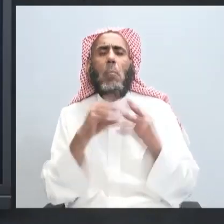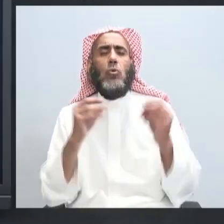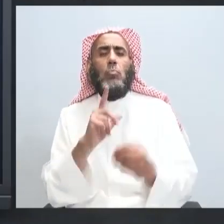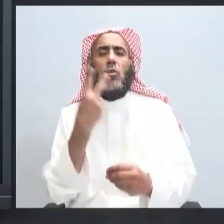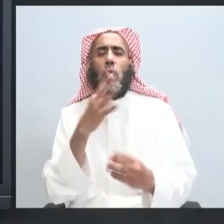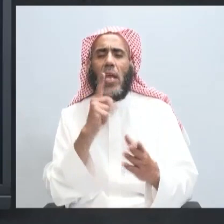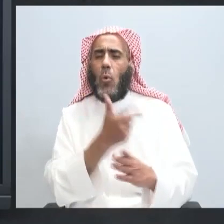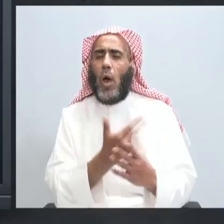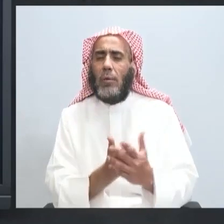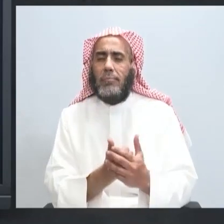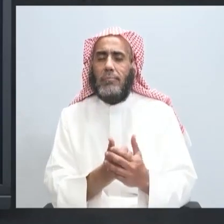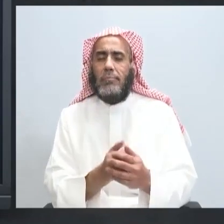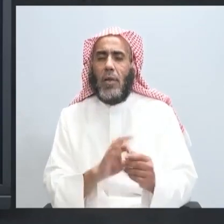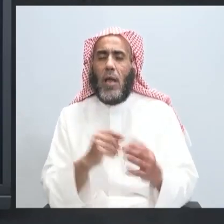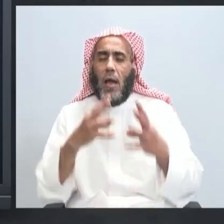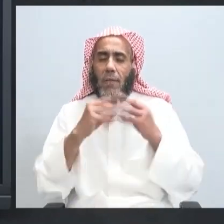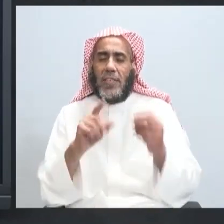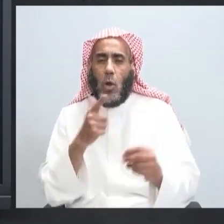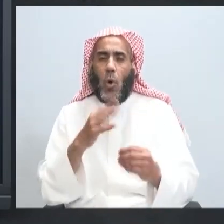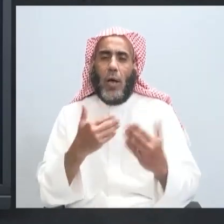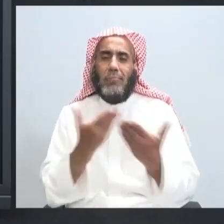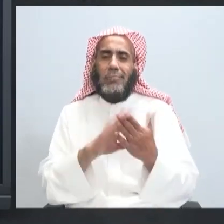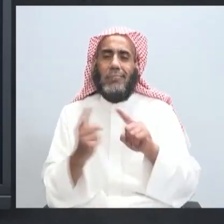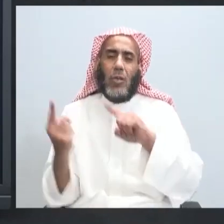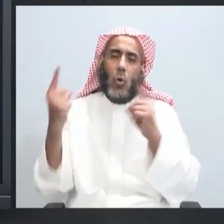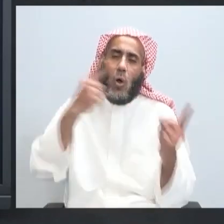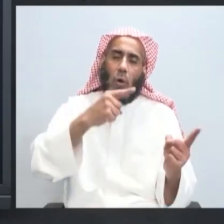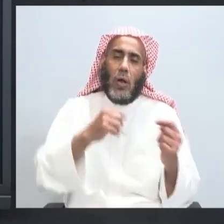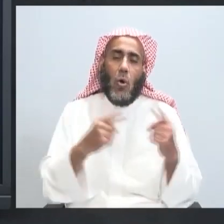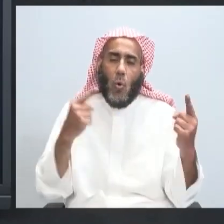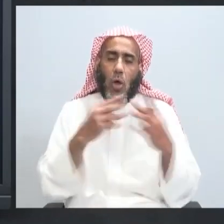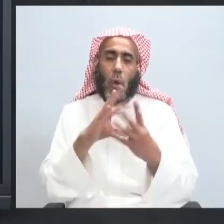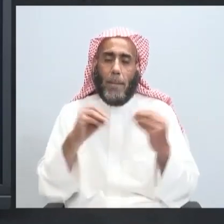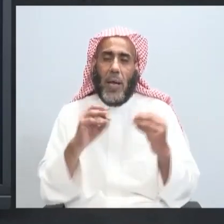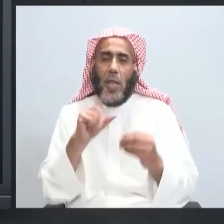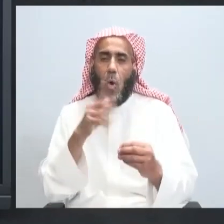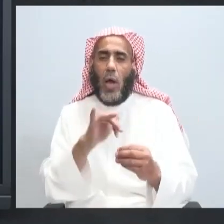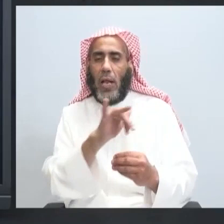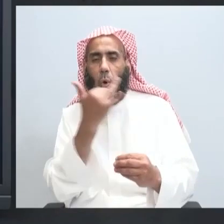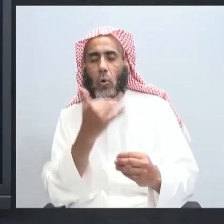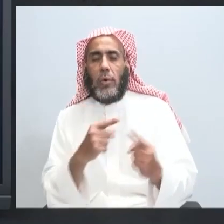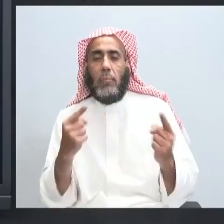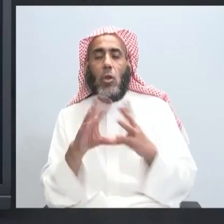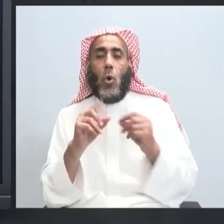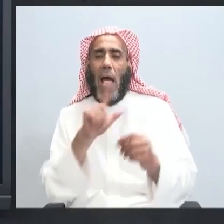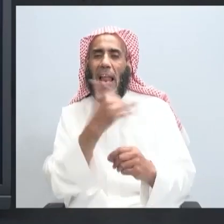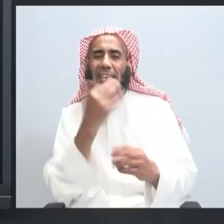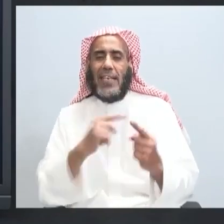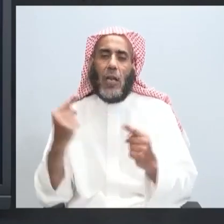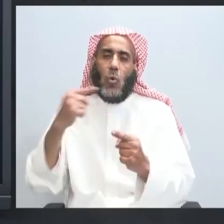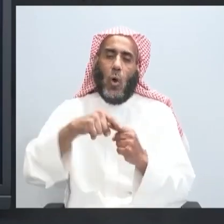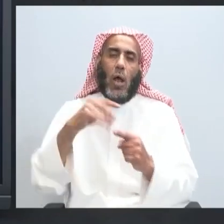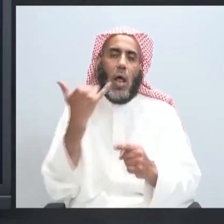اللغه ان يفسر باللغه له الى الى لغه او يذكر معنى من لغه الى لغه مثلا من اللغه الانجليزيه الىى